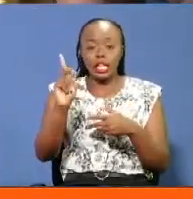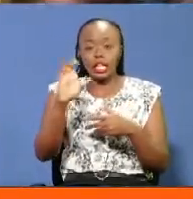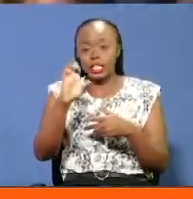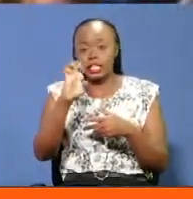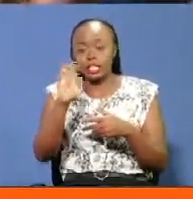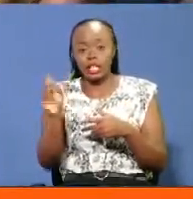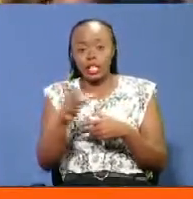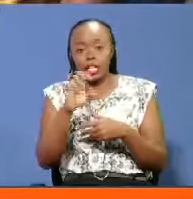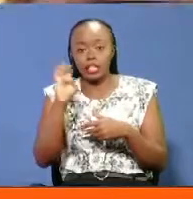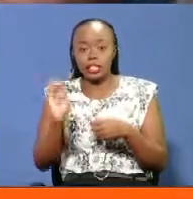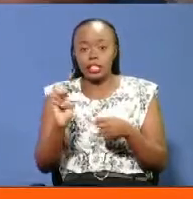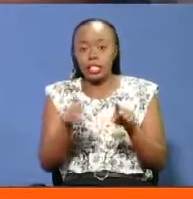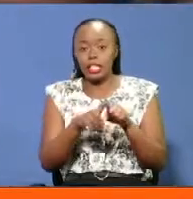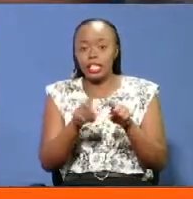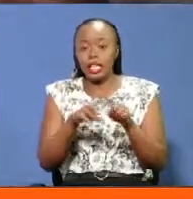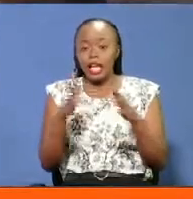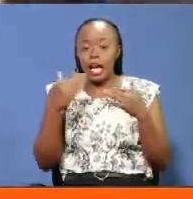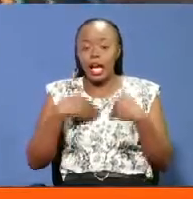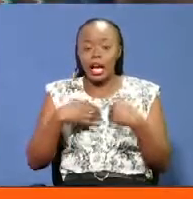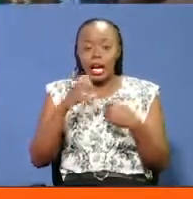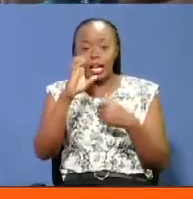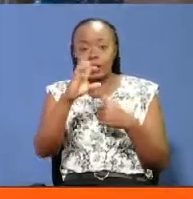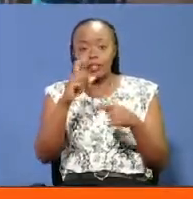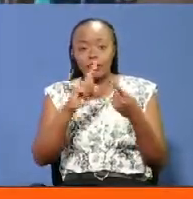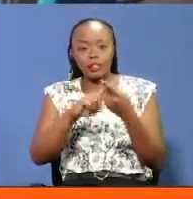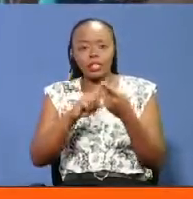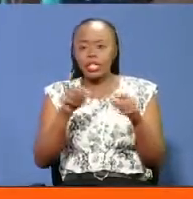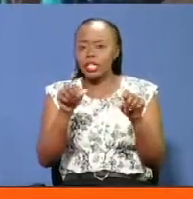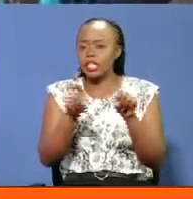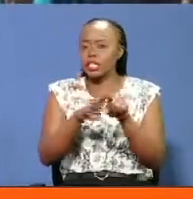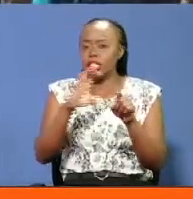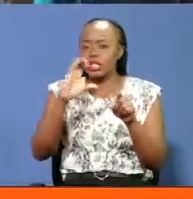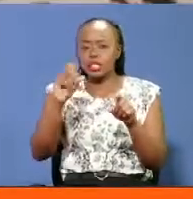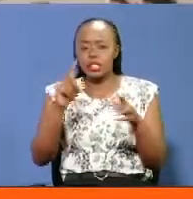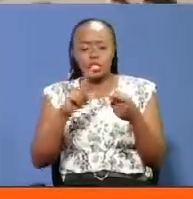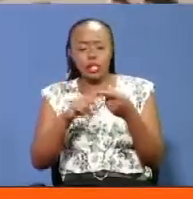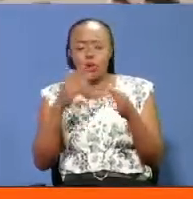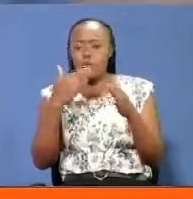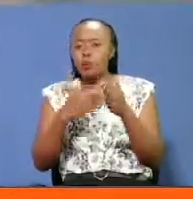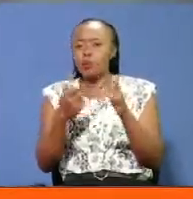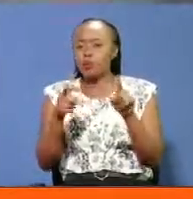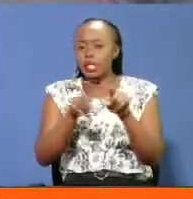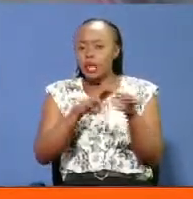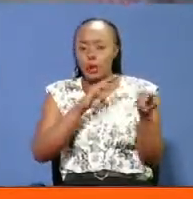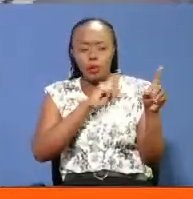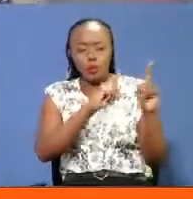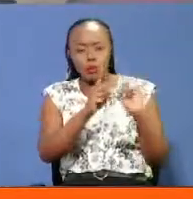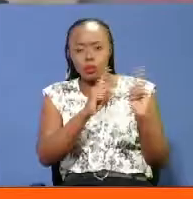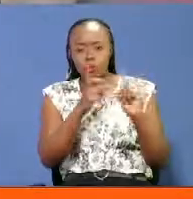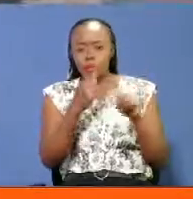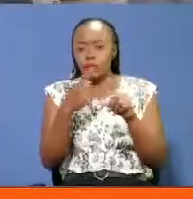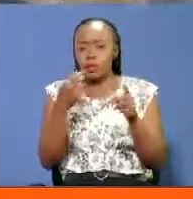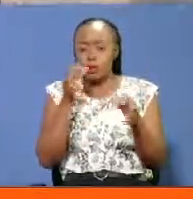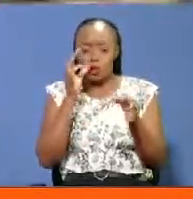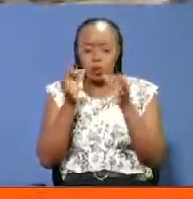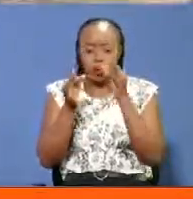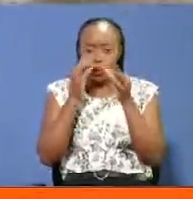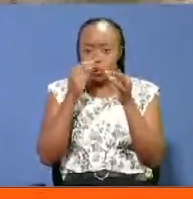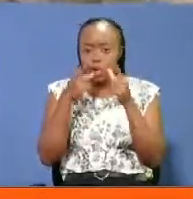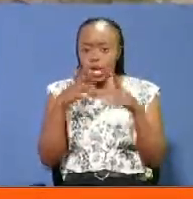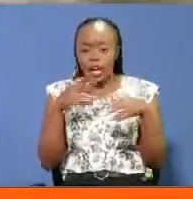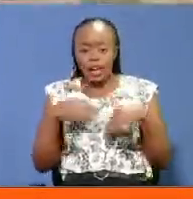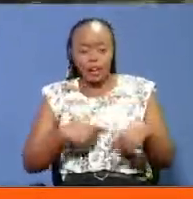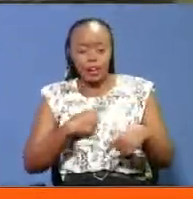na kupata alama ya C+ na C wastani. Walikuwa wamesafiri kutoka Nyeri kumtembelea baba yao katika